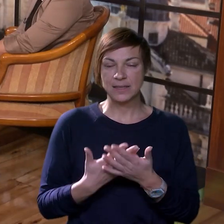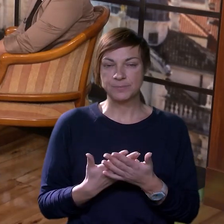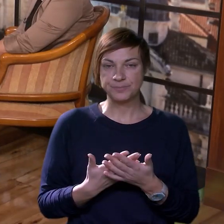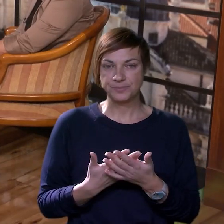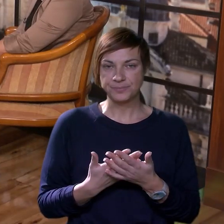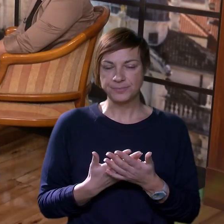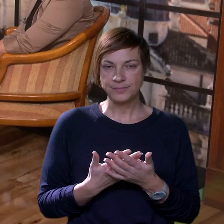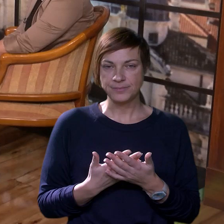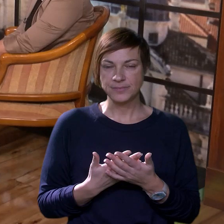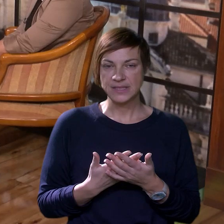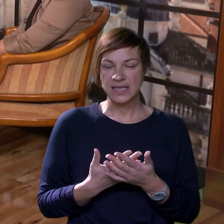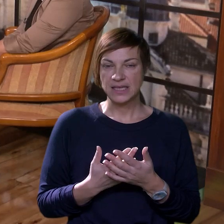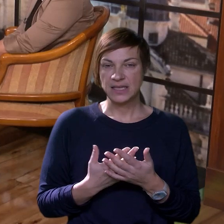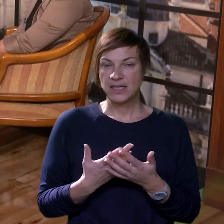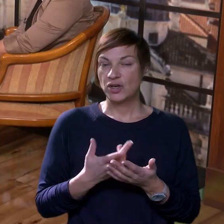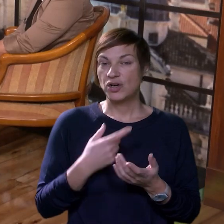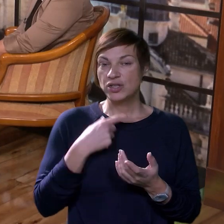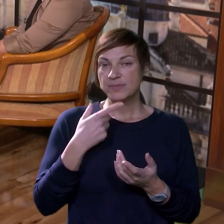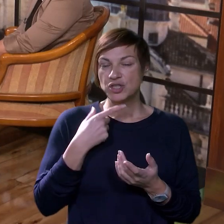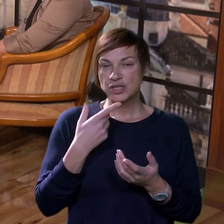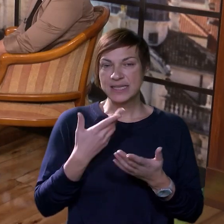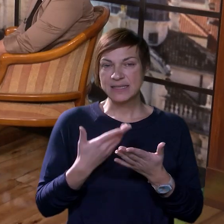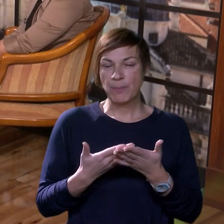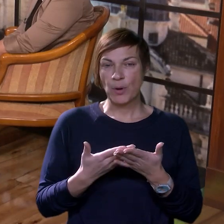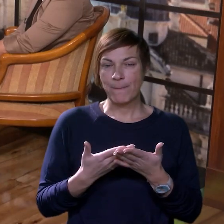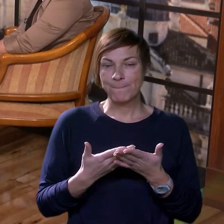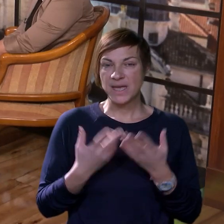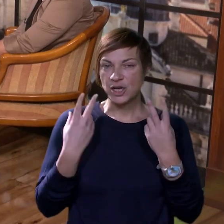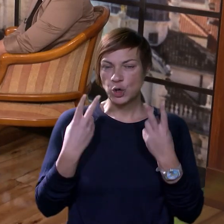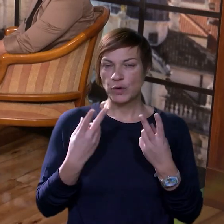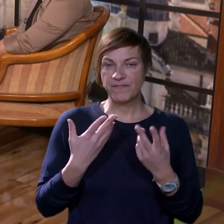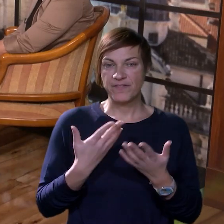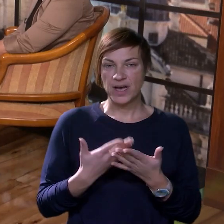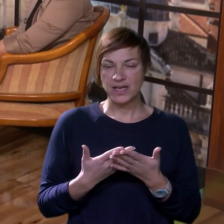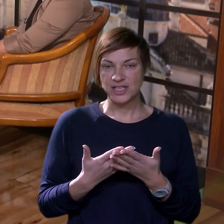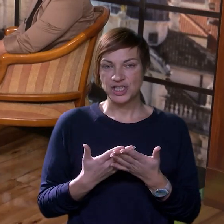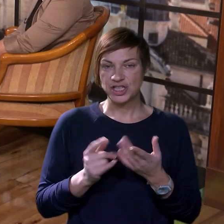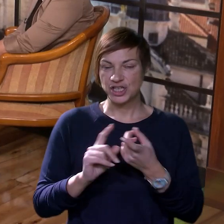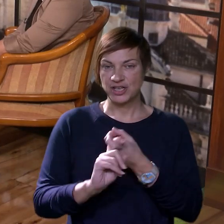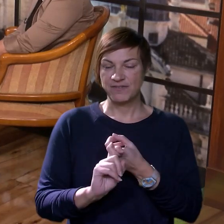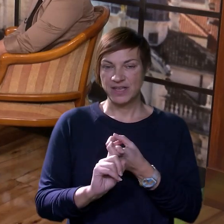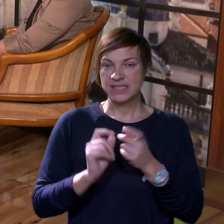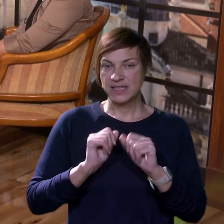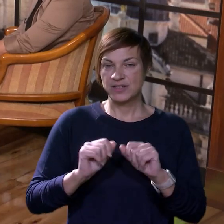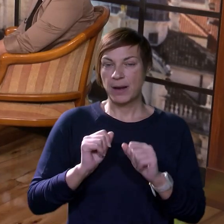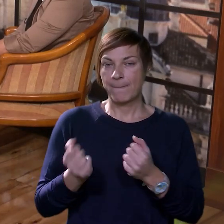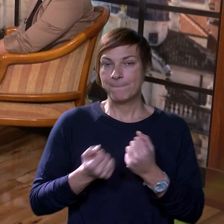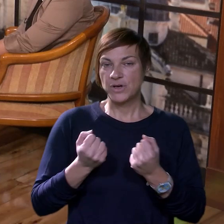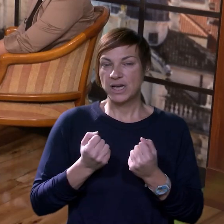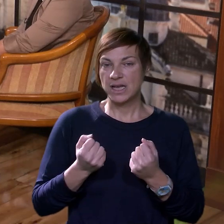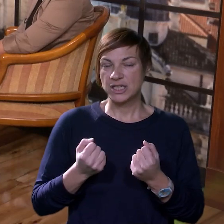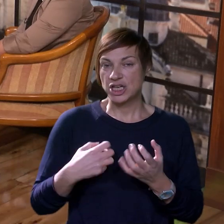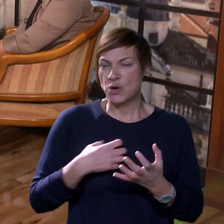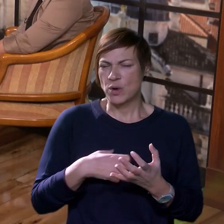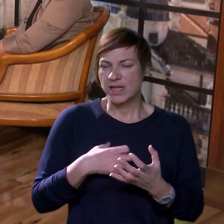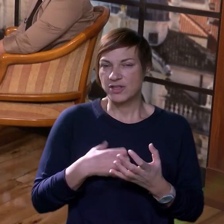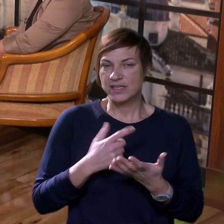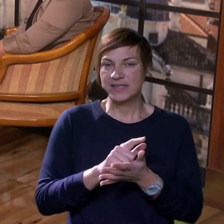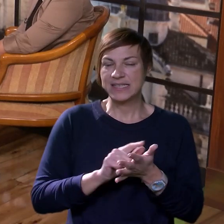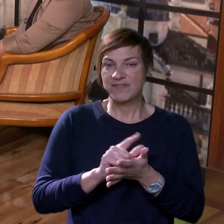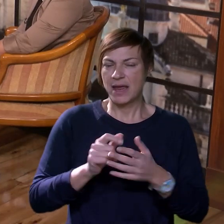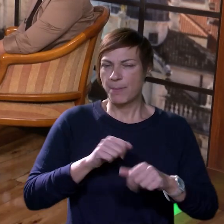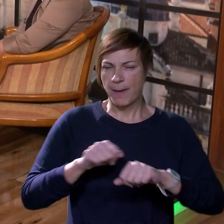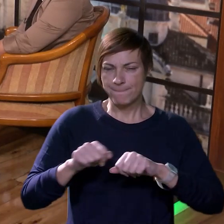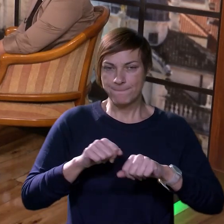da, osim ovih što sam spomenuo, izuzetno bitno vezano za preventivu je ponašanje u katastrofama, osobito za